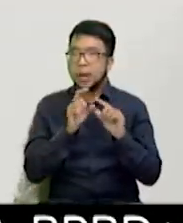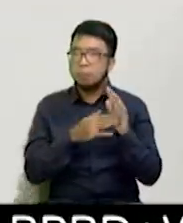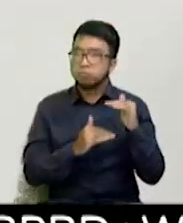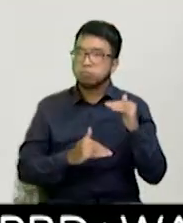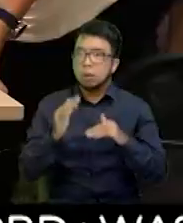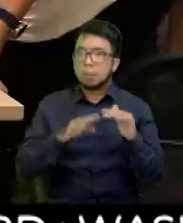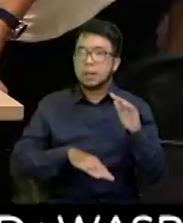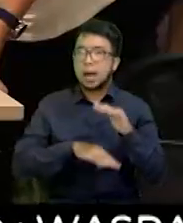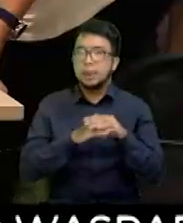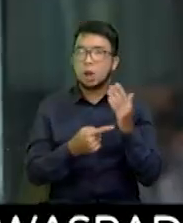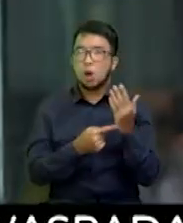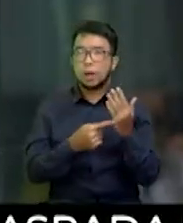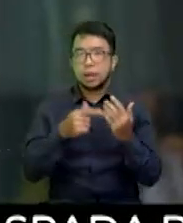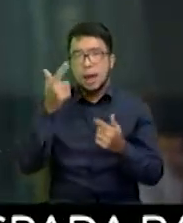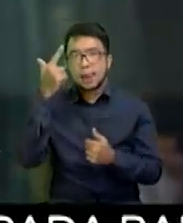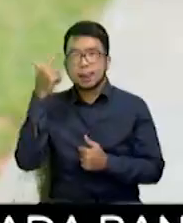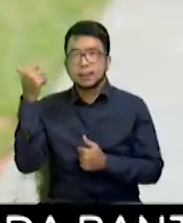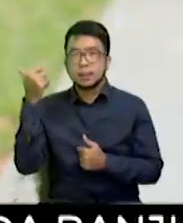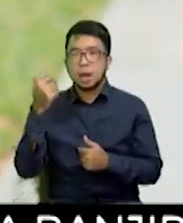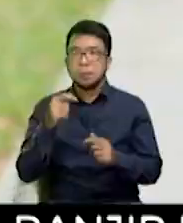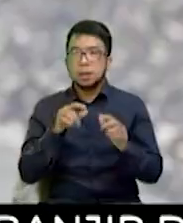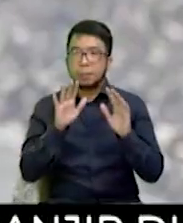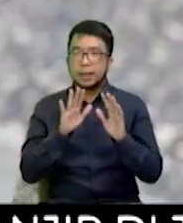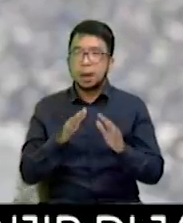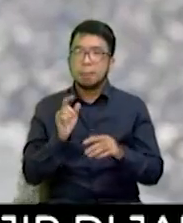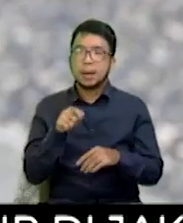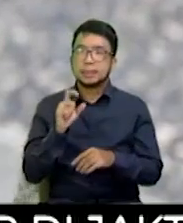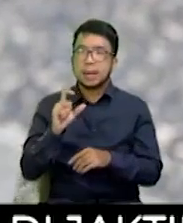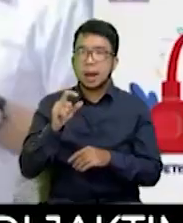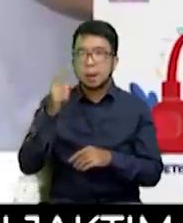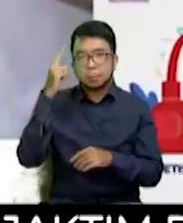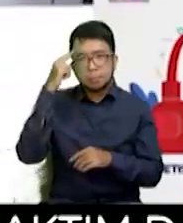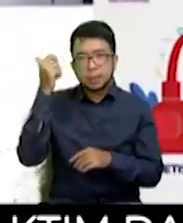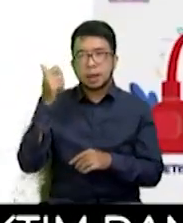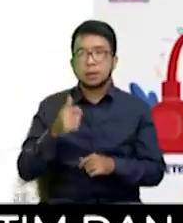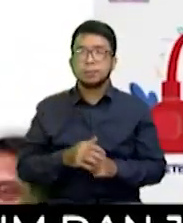teknologi digital dan kekuatan jaringan media massa. Tim Liputan iNews melaporkan.